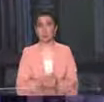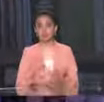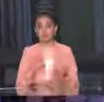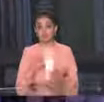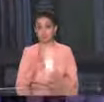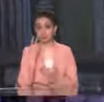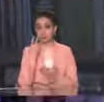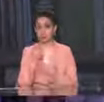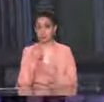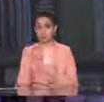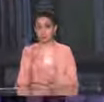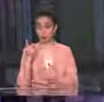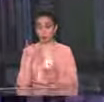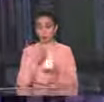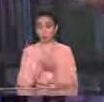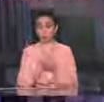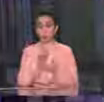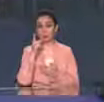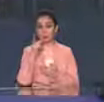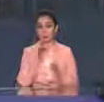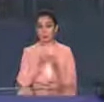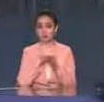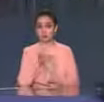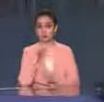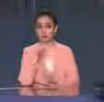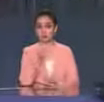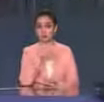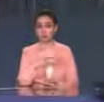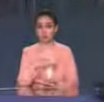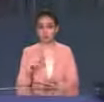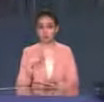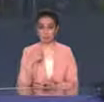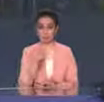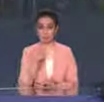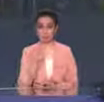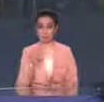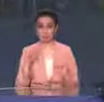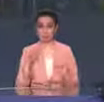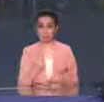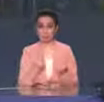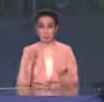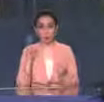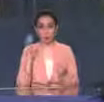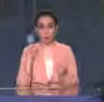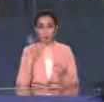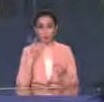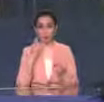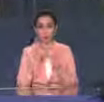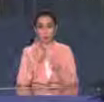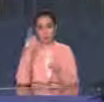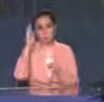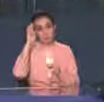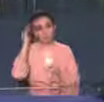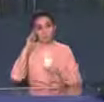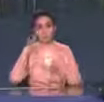пожалуйста на это упражнение попробуйте его выполнить сами в ледяной холод и стужу павел работает на стройке